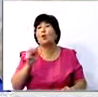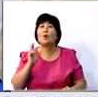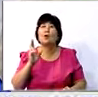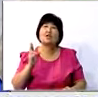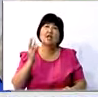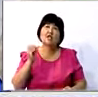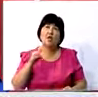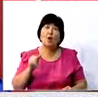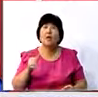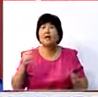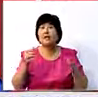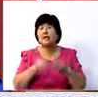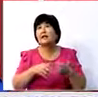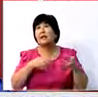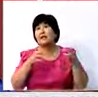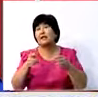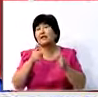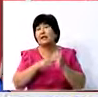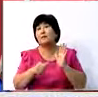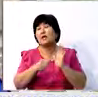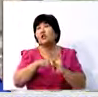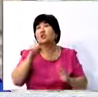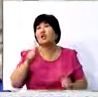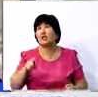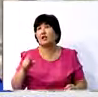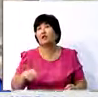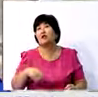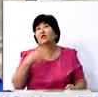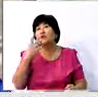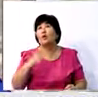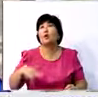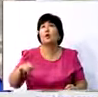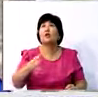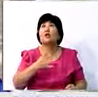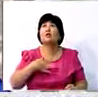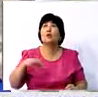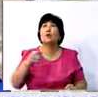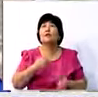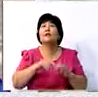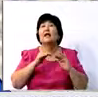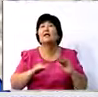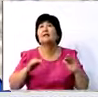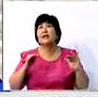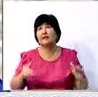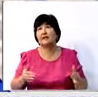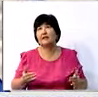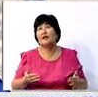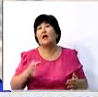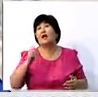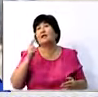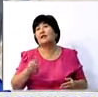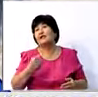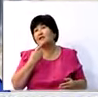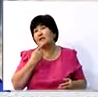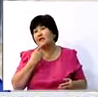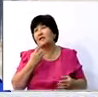В составе акмолинской делегации 76 человек из четырех районов нашей области. Это дети из социально